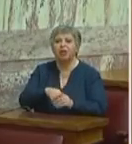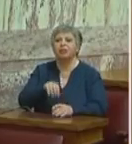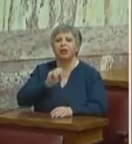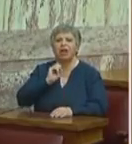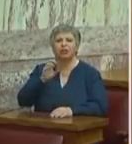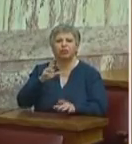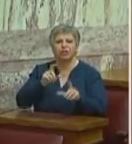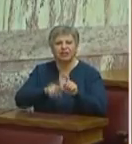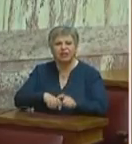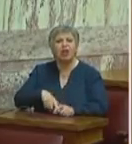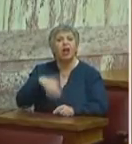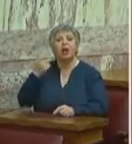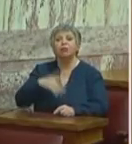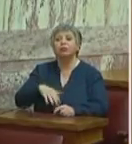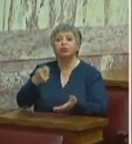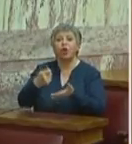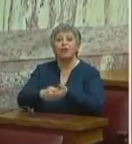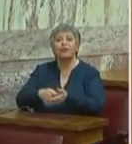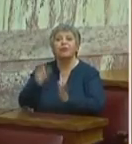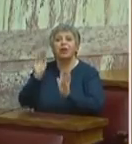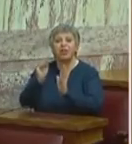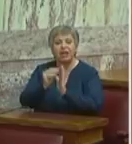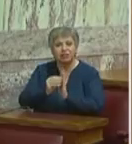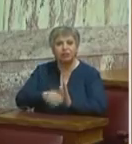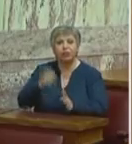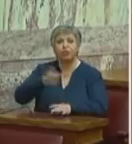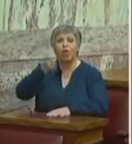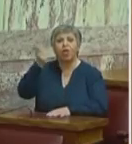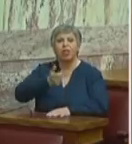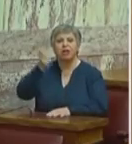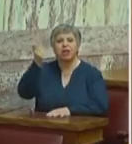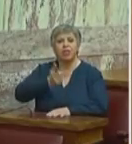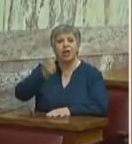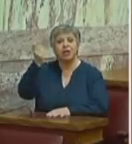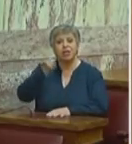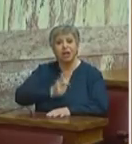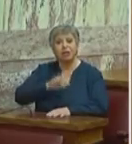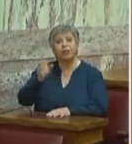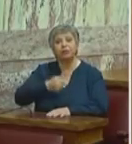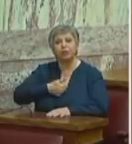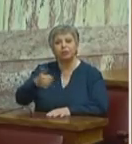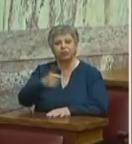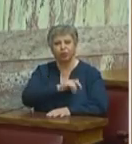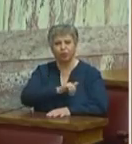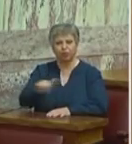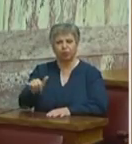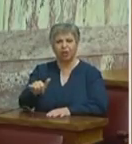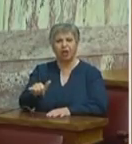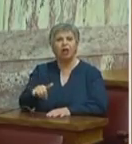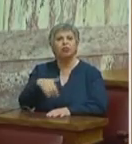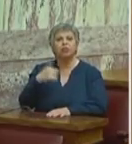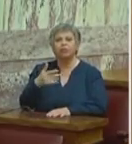τα θαλασσοδάνεια των 400 εκατομμυρίων στα κόμματά τους που θέλουν να τα πληρώσει ο ελληνικός λαός, δικά τους βεβαίως και